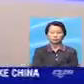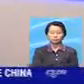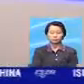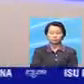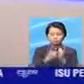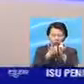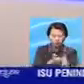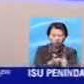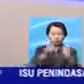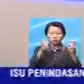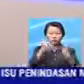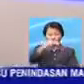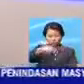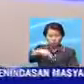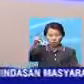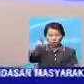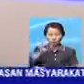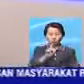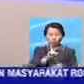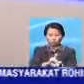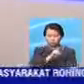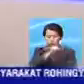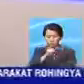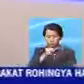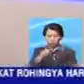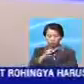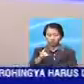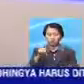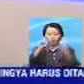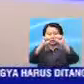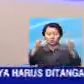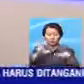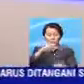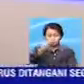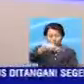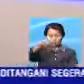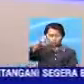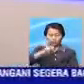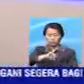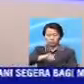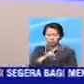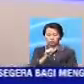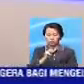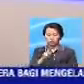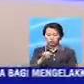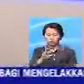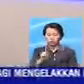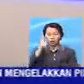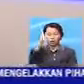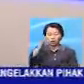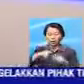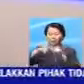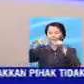merujuk kepada isu halal Datuk Seri dr Ahmad Zahid berkata sijil halal jabatan kemajuan Islam Malaysia jakim akan